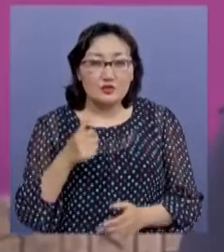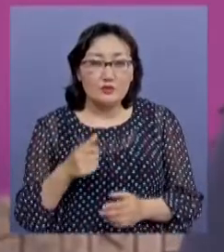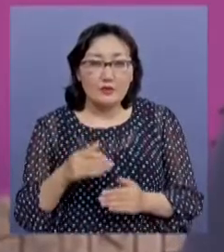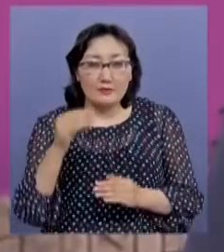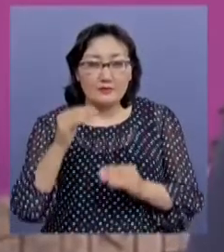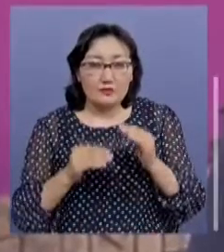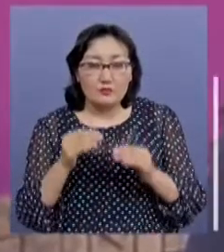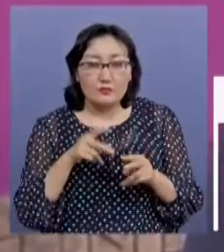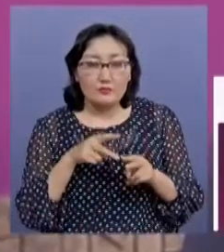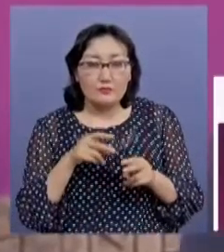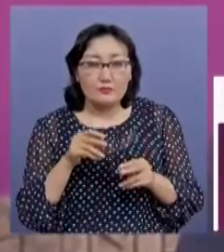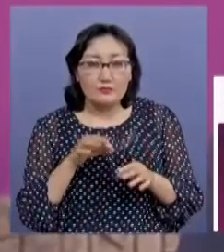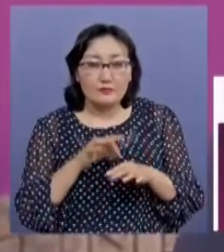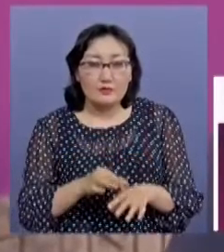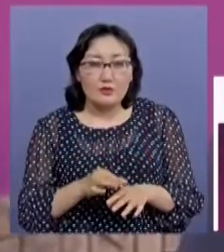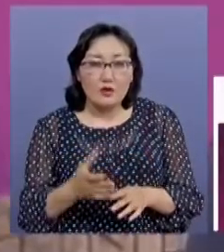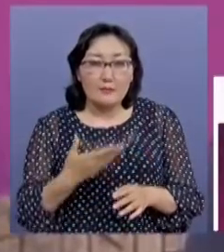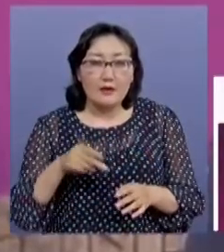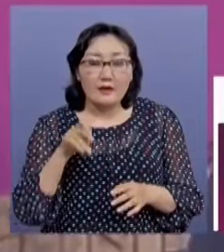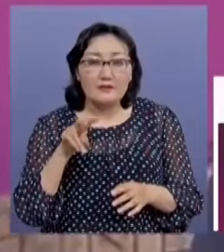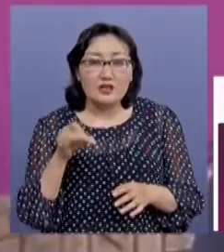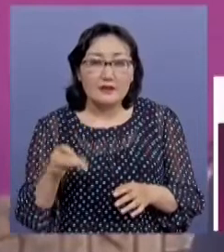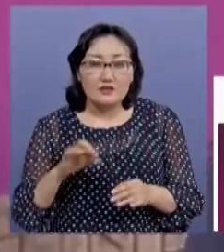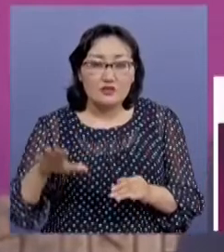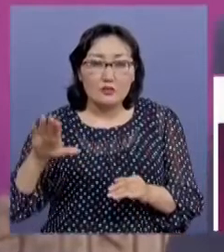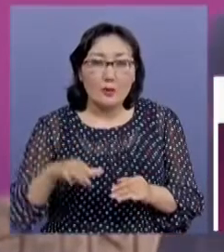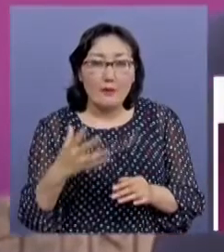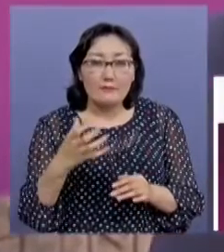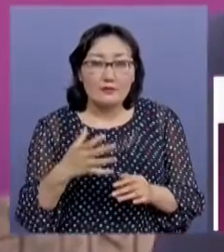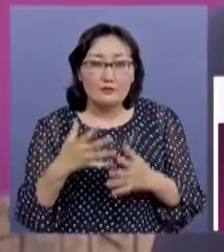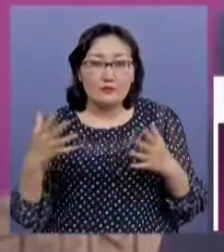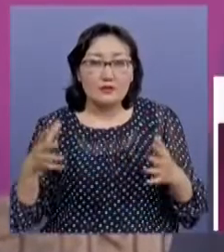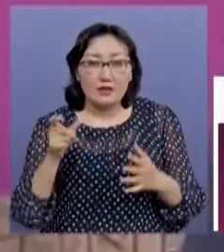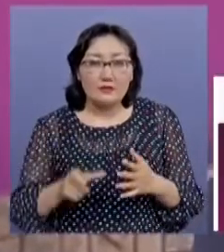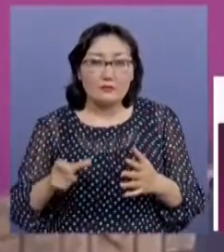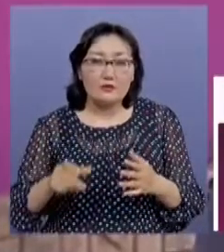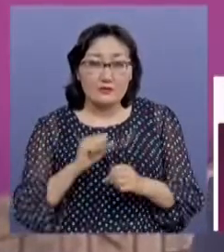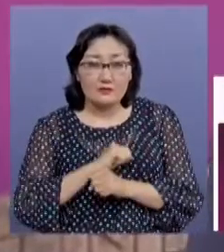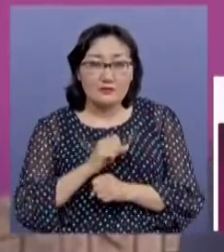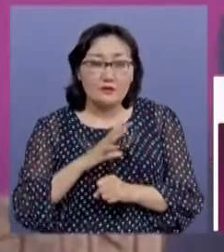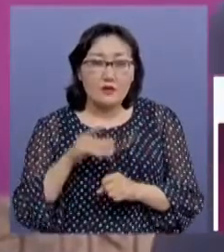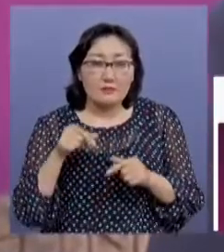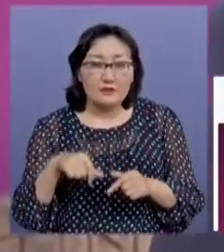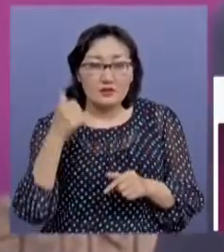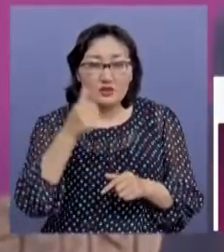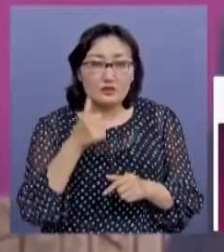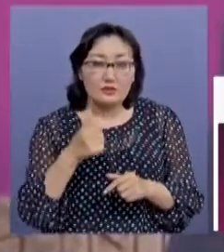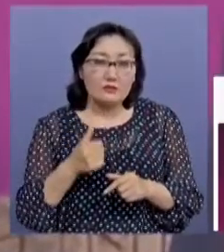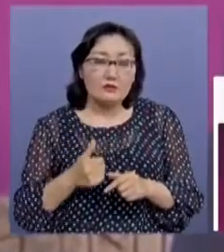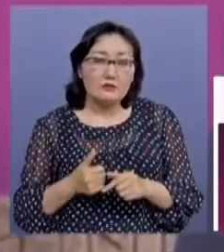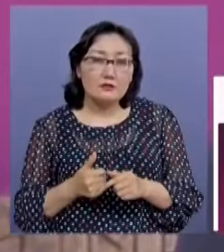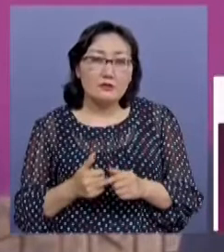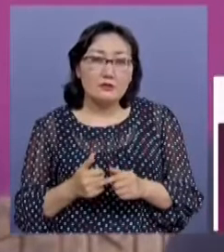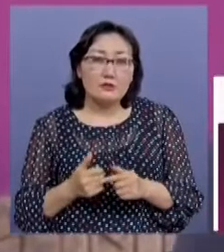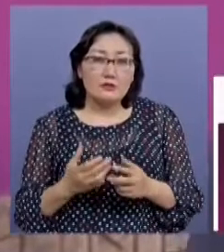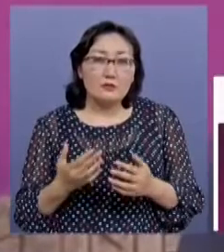мониторинг өткізгенде біздің Қапшағай жағажайымызға 500 мыңнан астам адам келді. Биылғы жылда қазір